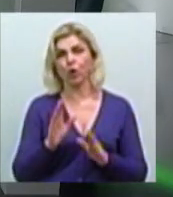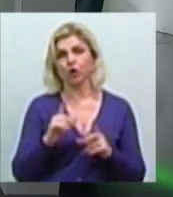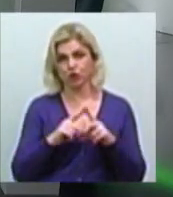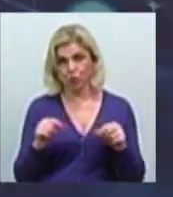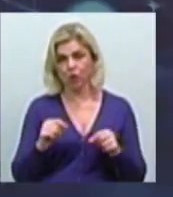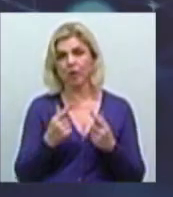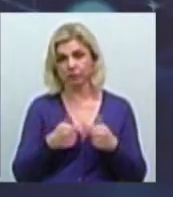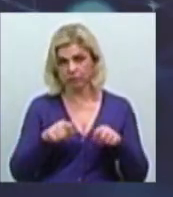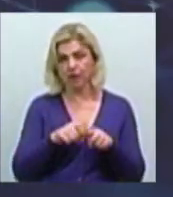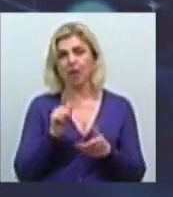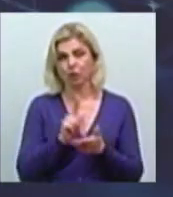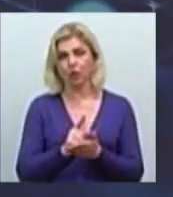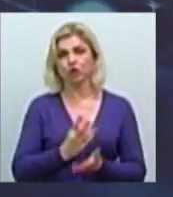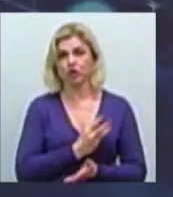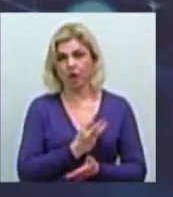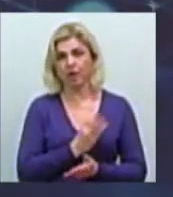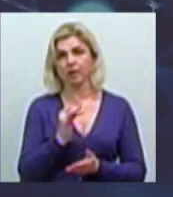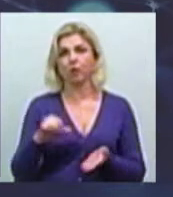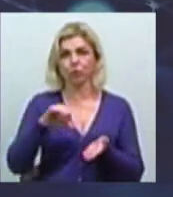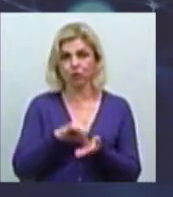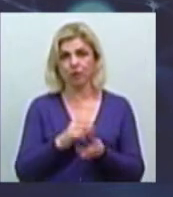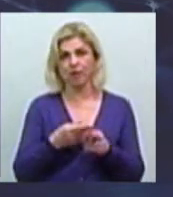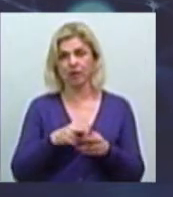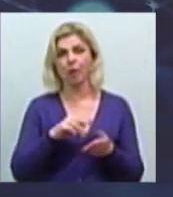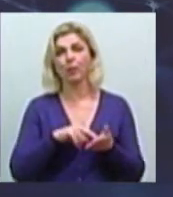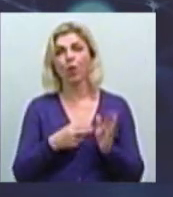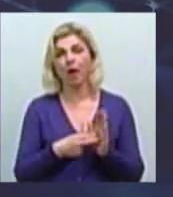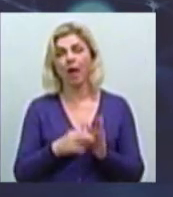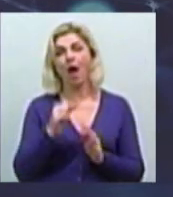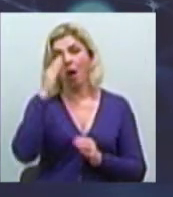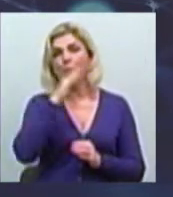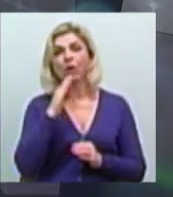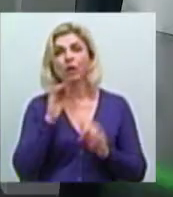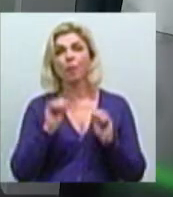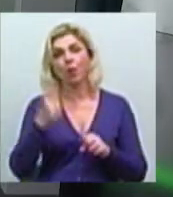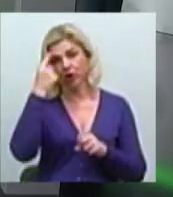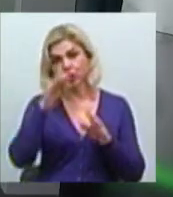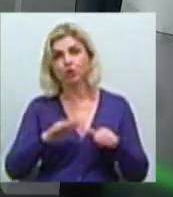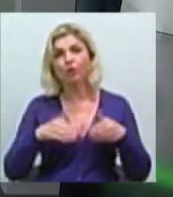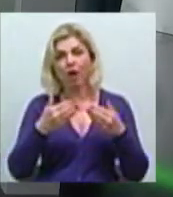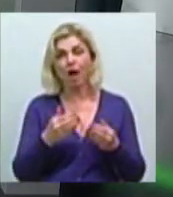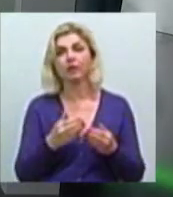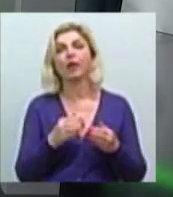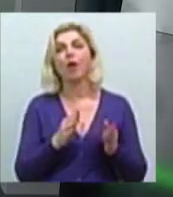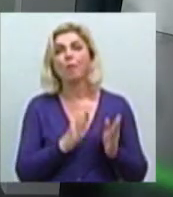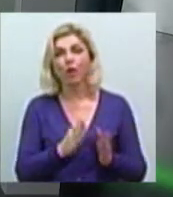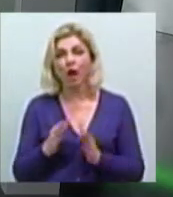бажання стати частиною цього проєкту. Батьки можуть ініціювати процес підключення. Батьки